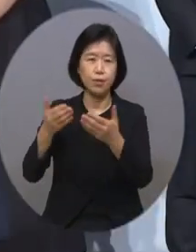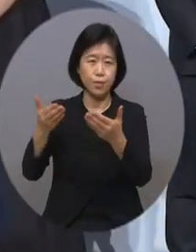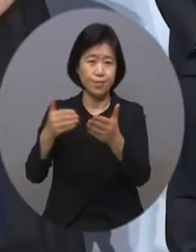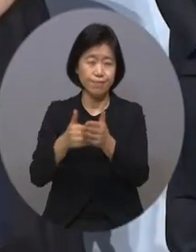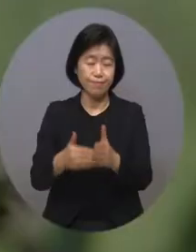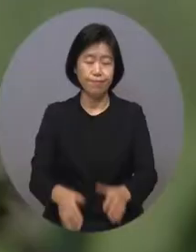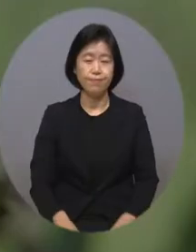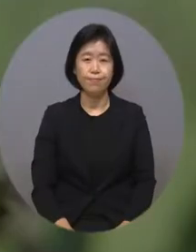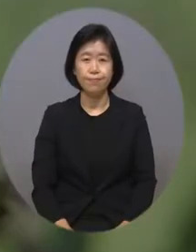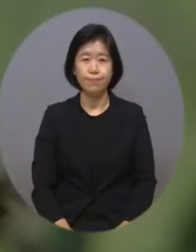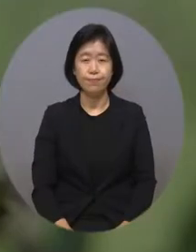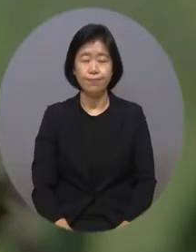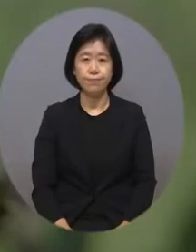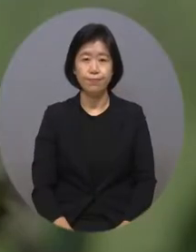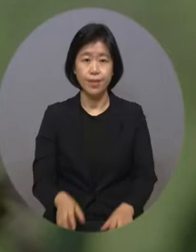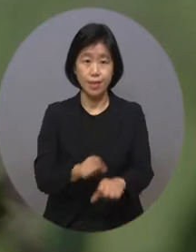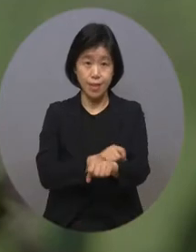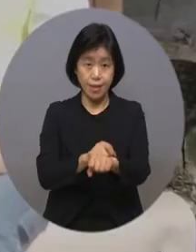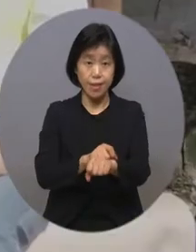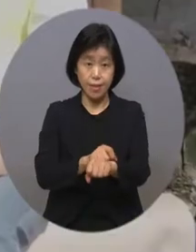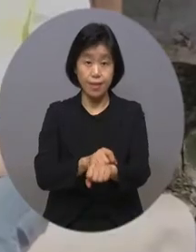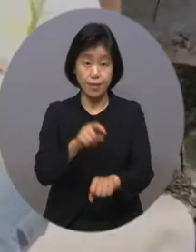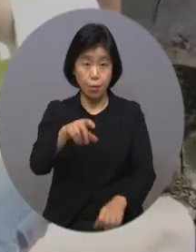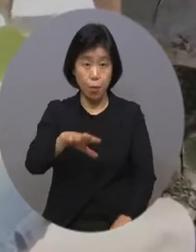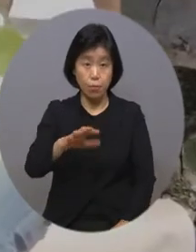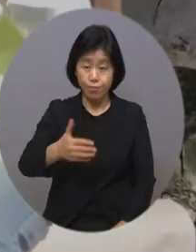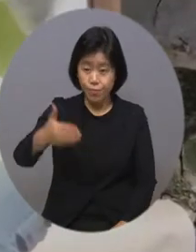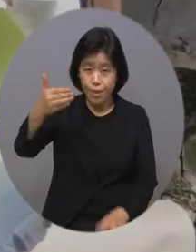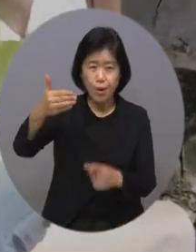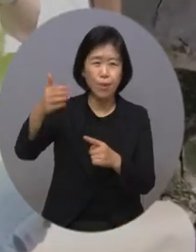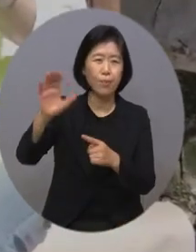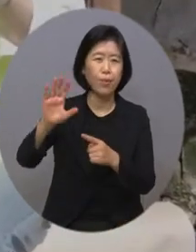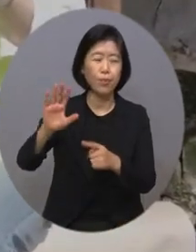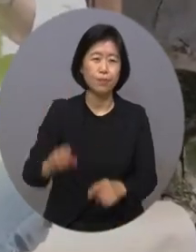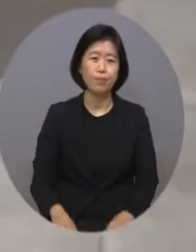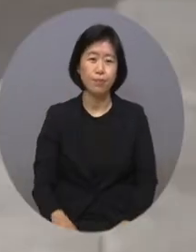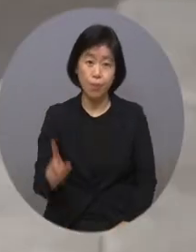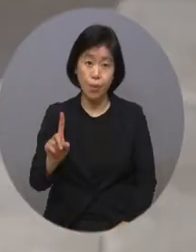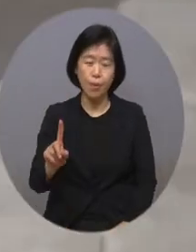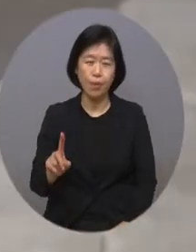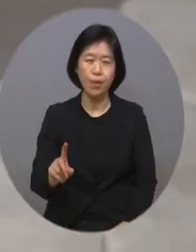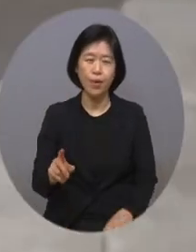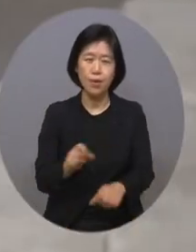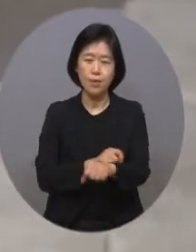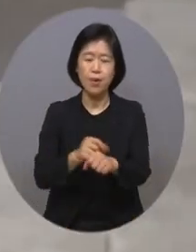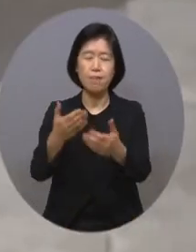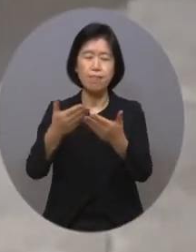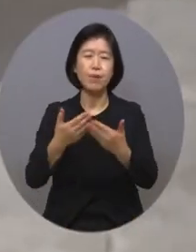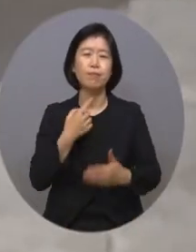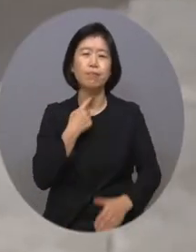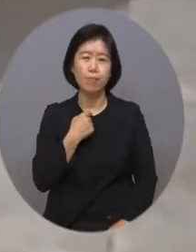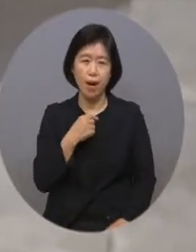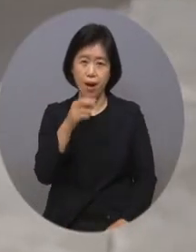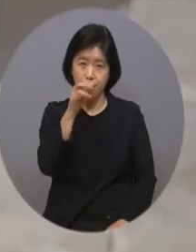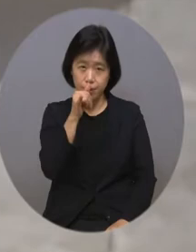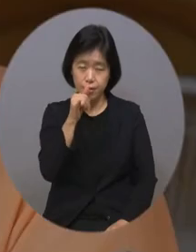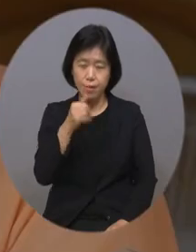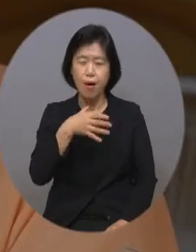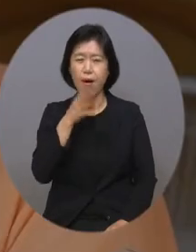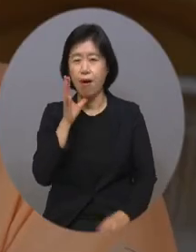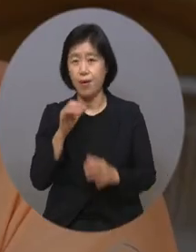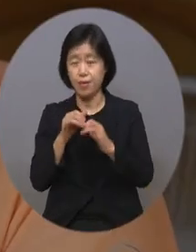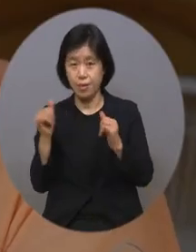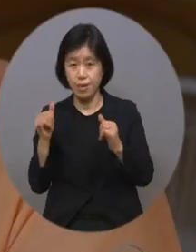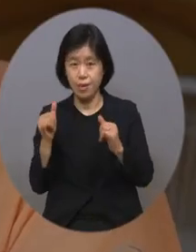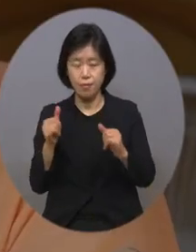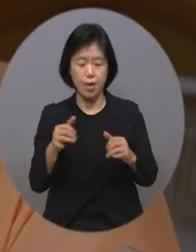받았습니다. 특히 기념식장에서는 직접 수혜를 입은 어르신이 사회복지